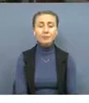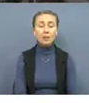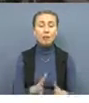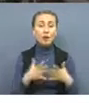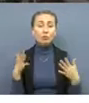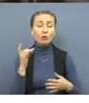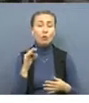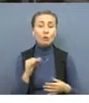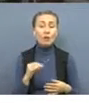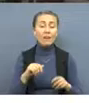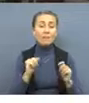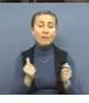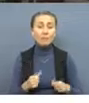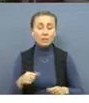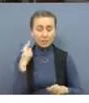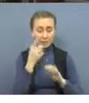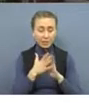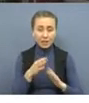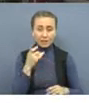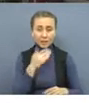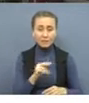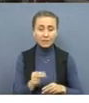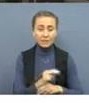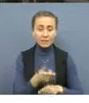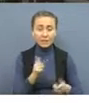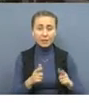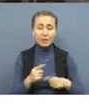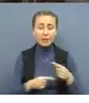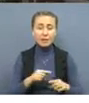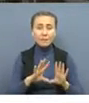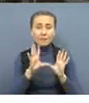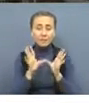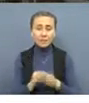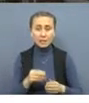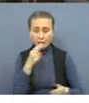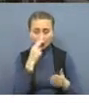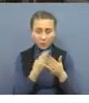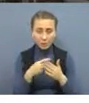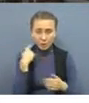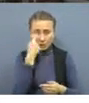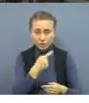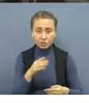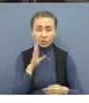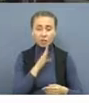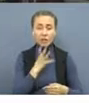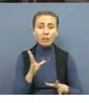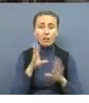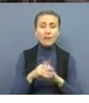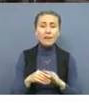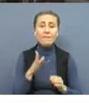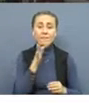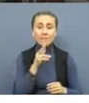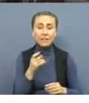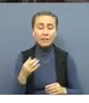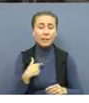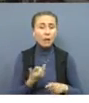Большую роль в формировании сознания нации и воспитании достойного поколения играет в целом образ женщины, заложенный веками. Я очень рада проведению